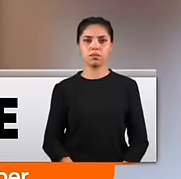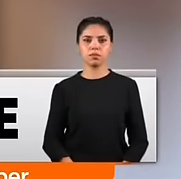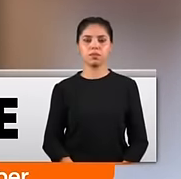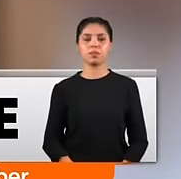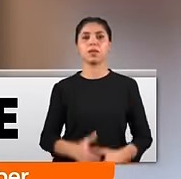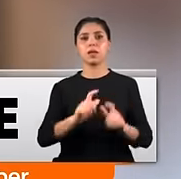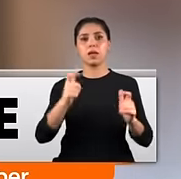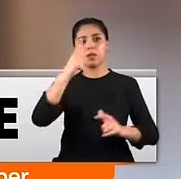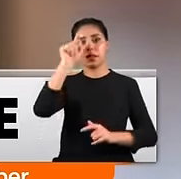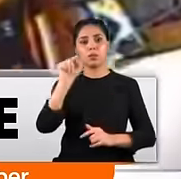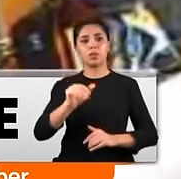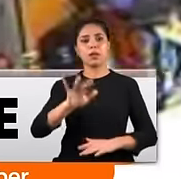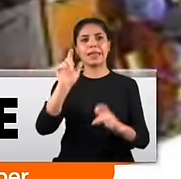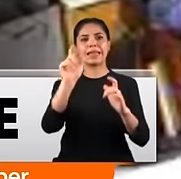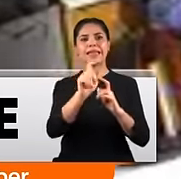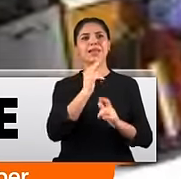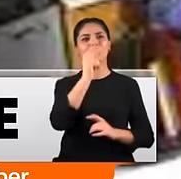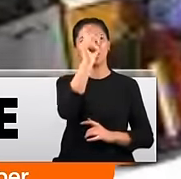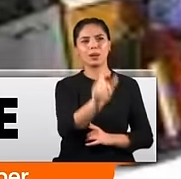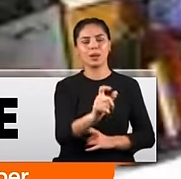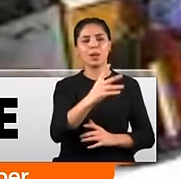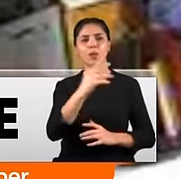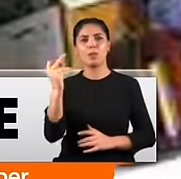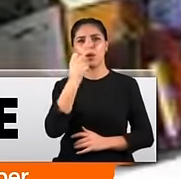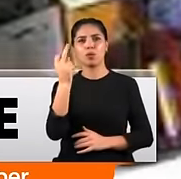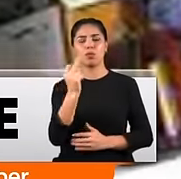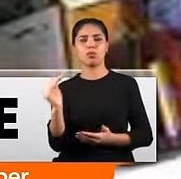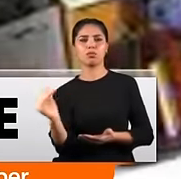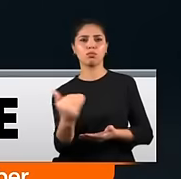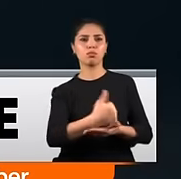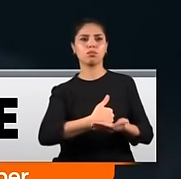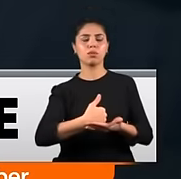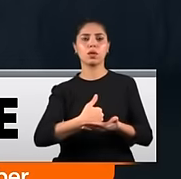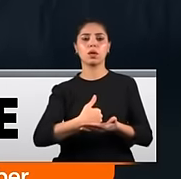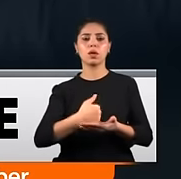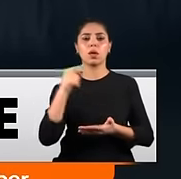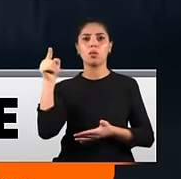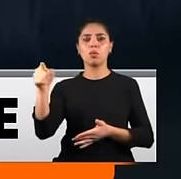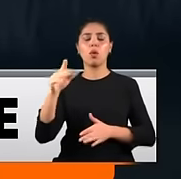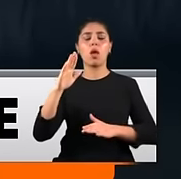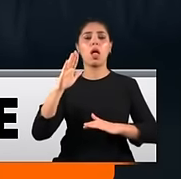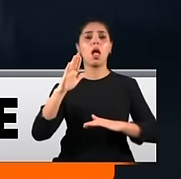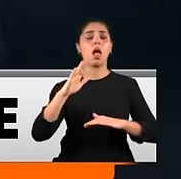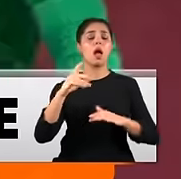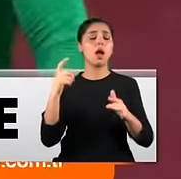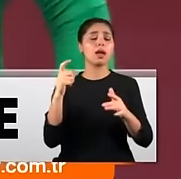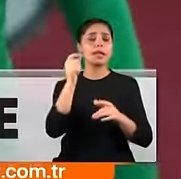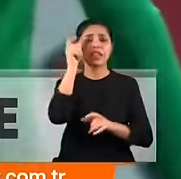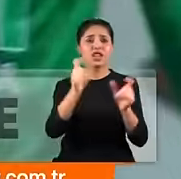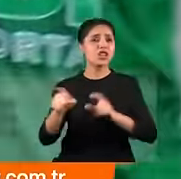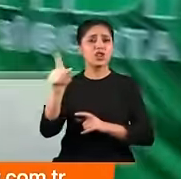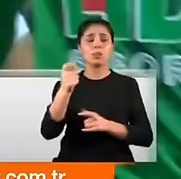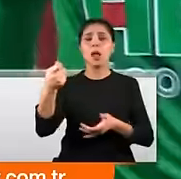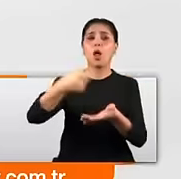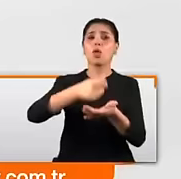Gelişme sadece bu değildi. Seçil Erzan'ın milyonlarca doları topladığı ve kurbanlarının adını el yazısıyla not aldığı borçlu listesi de